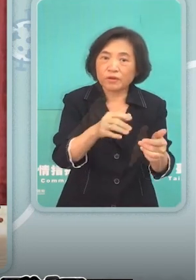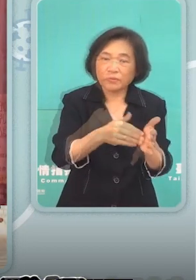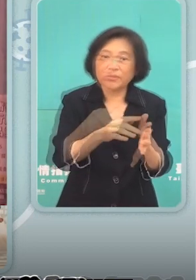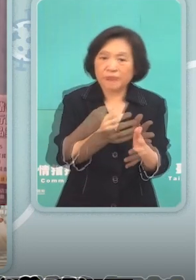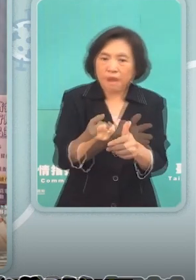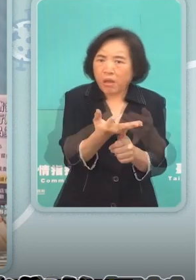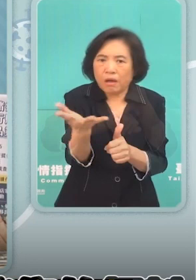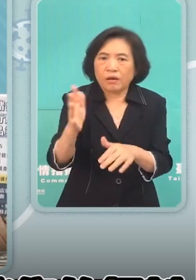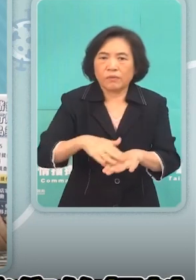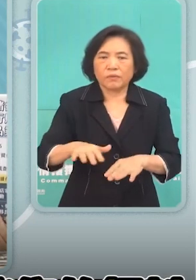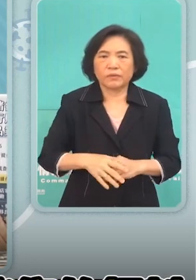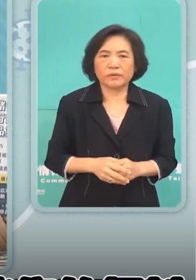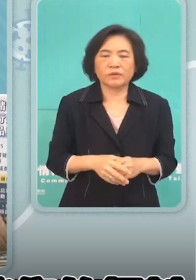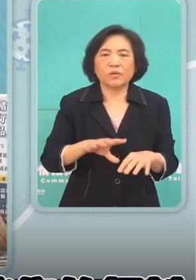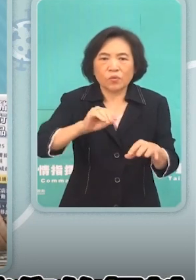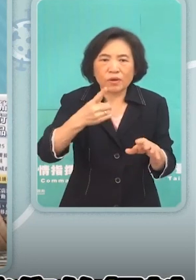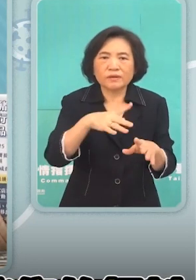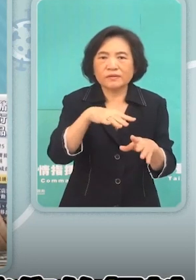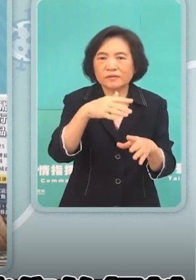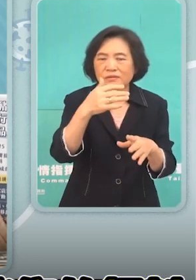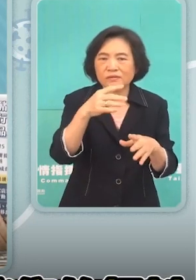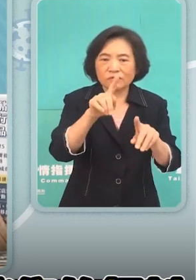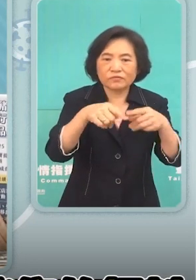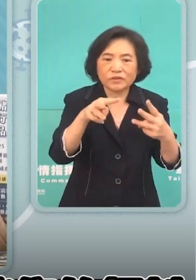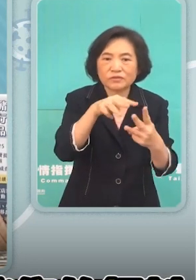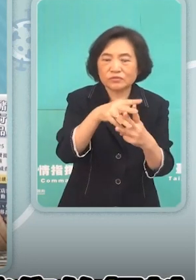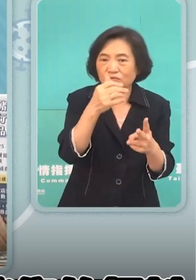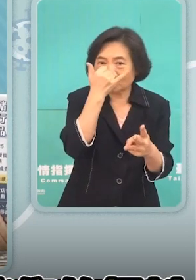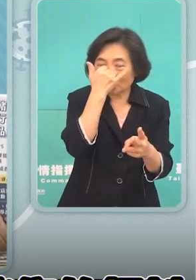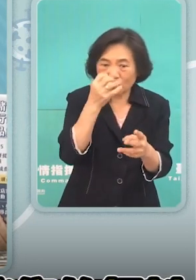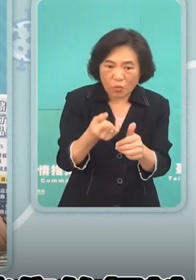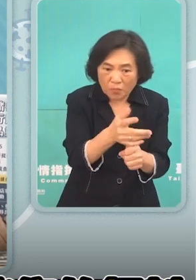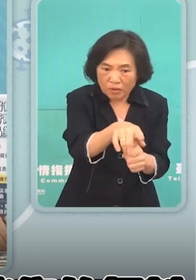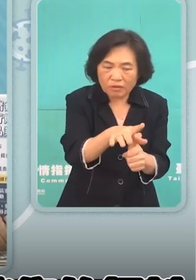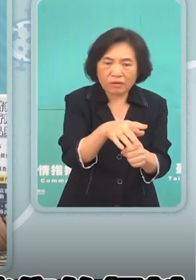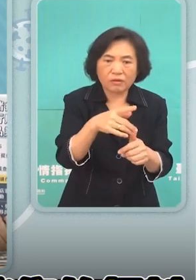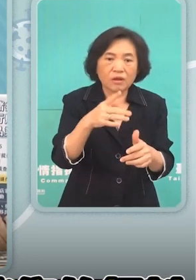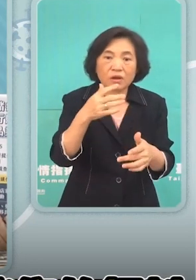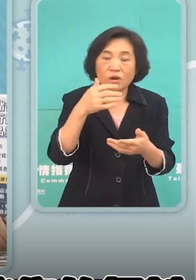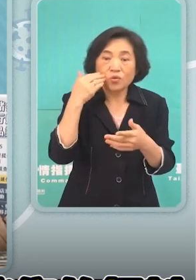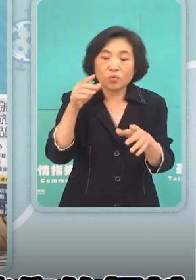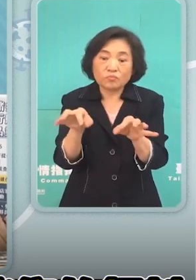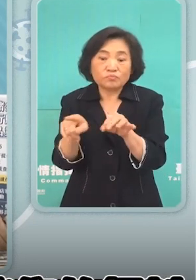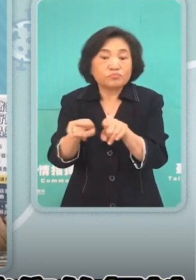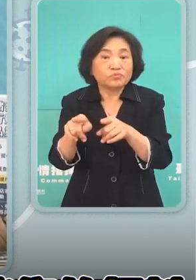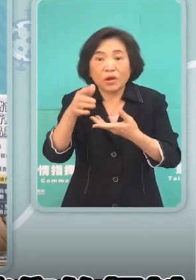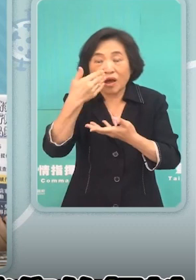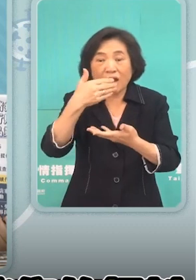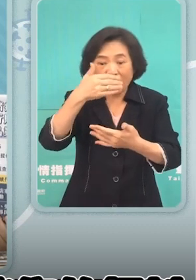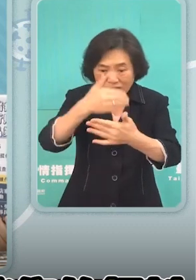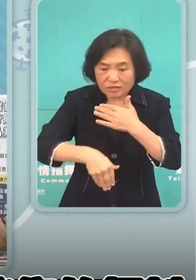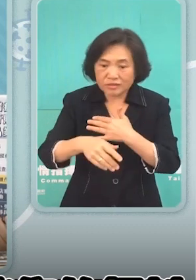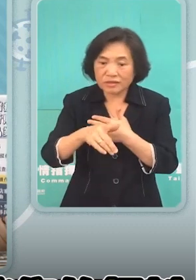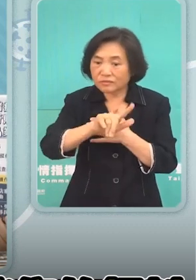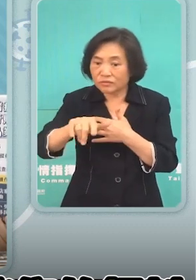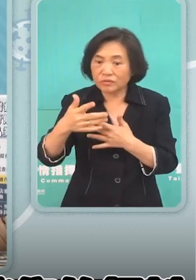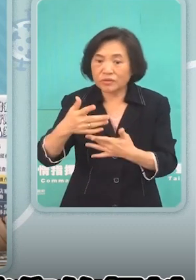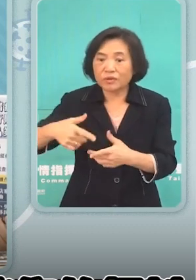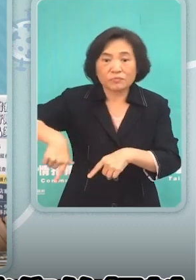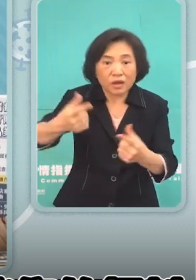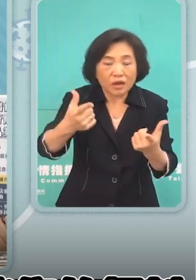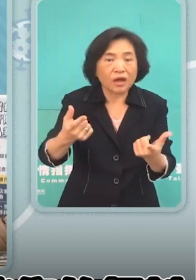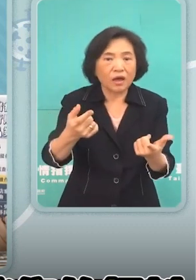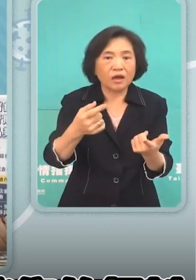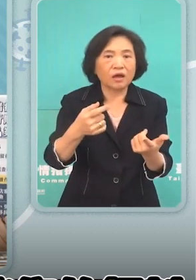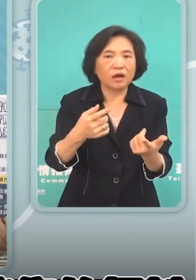预约登记。 惠州猪瘟侵入的地方是不准用厨余去当那个猪的饲料，闽南话用